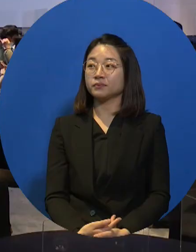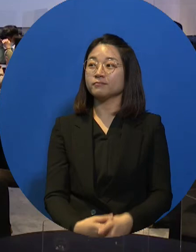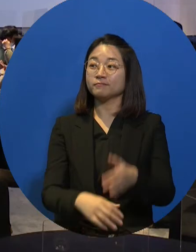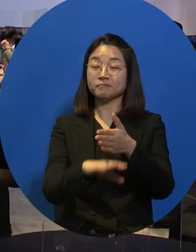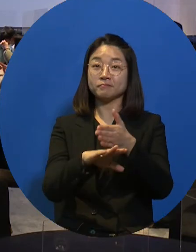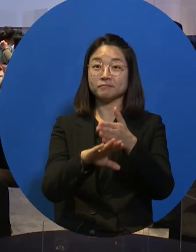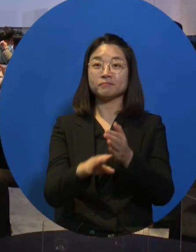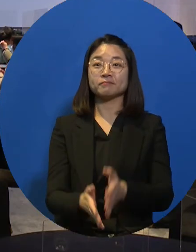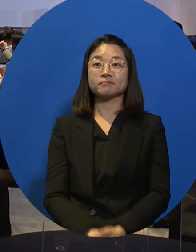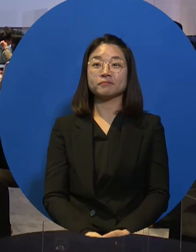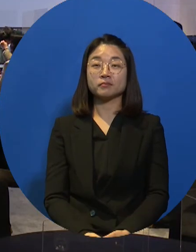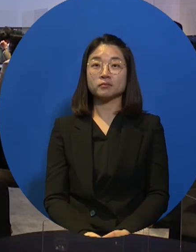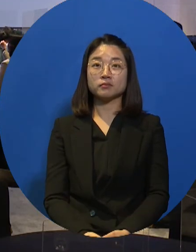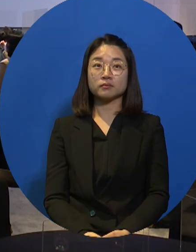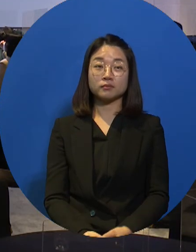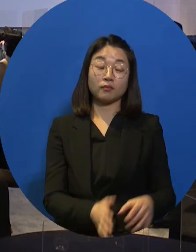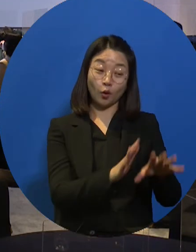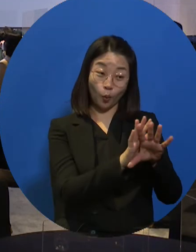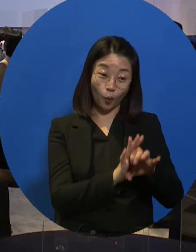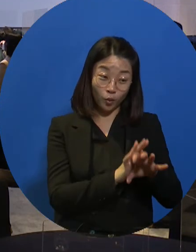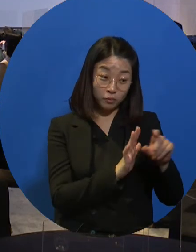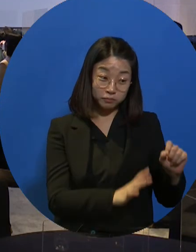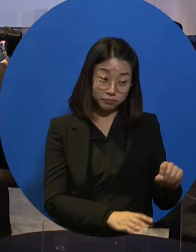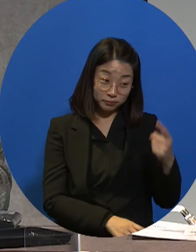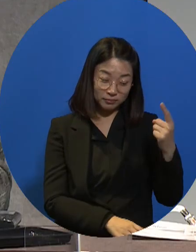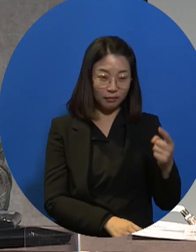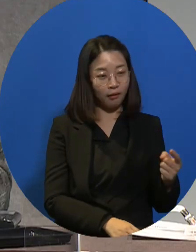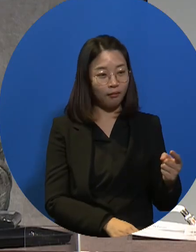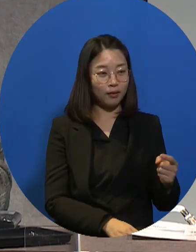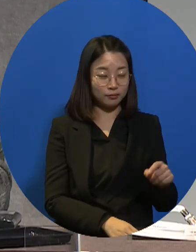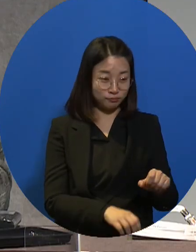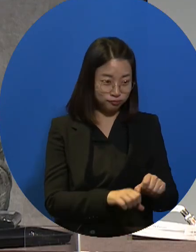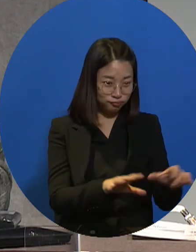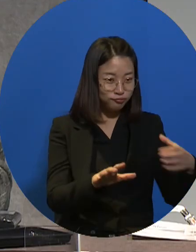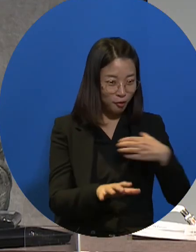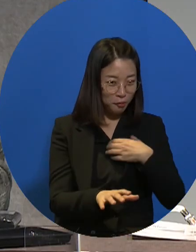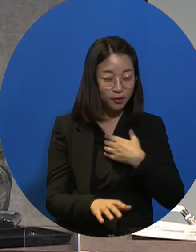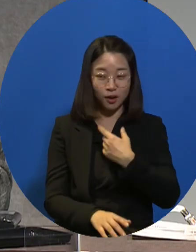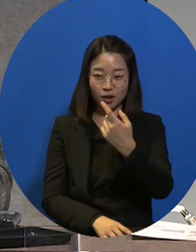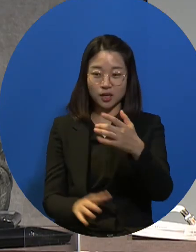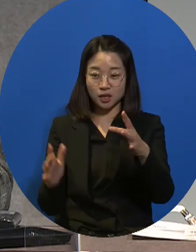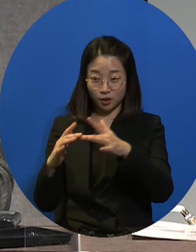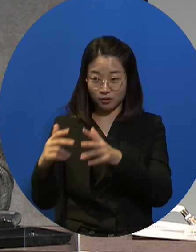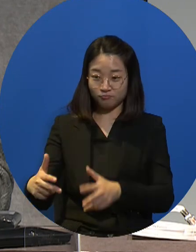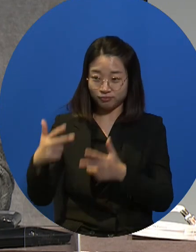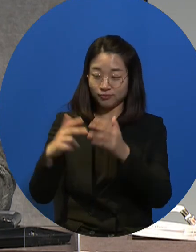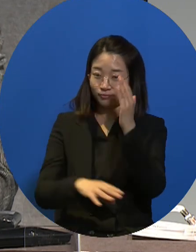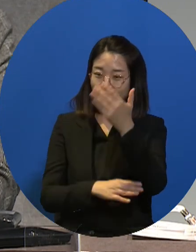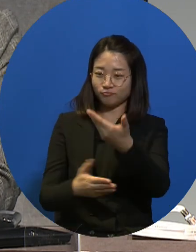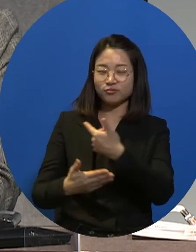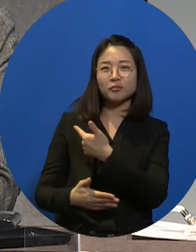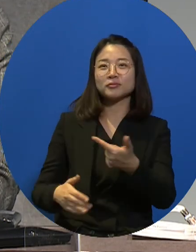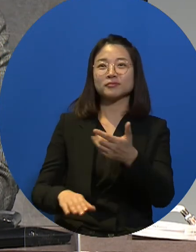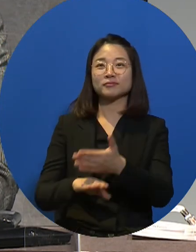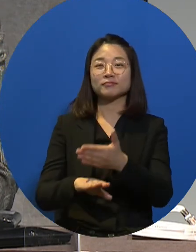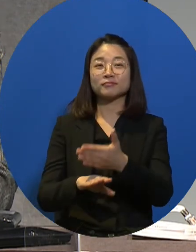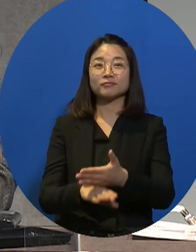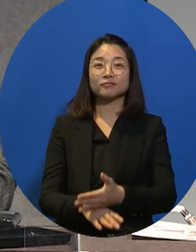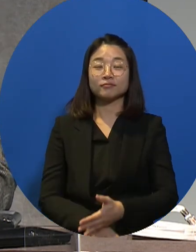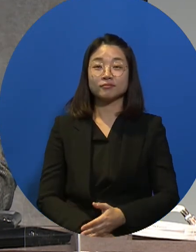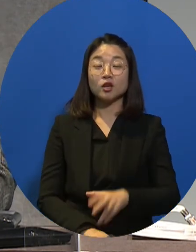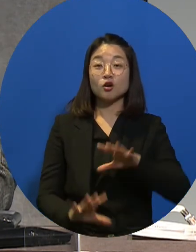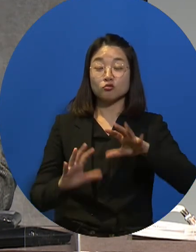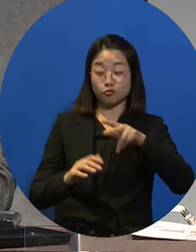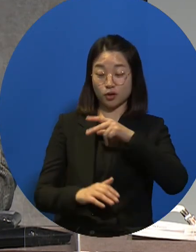감사합니다. 코로나19 상황 속에서도 이렇게 온라인으로 참여해 주셔서 정말 감사드리고요. 국회 안에서의 위원회